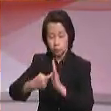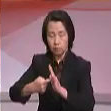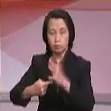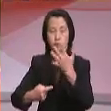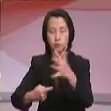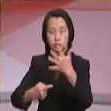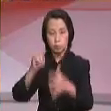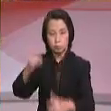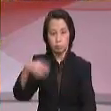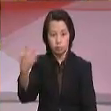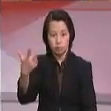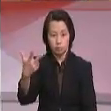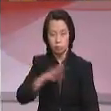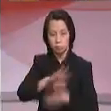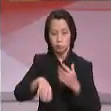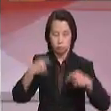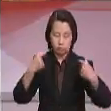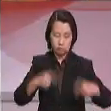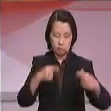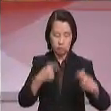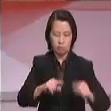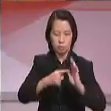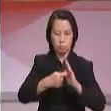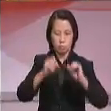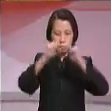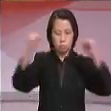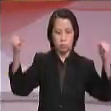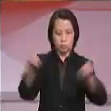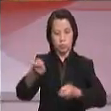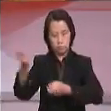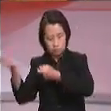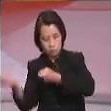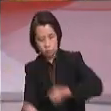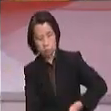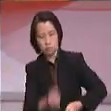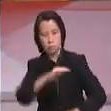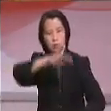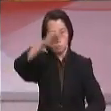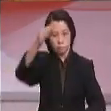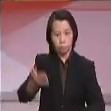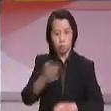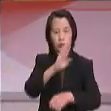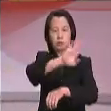pada 15 Mac. Semua perlawanan akan berlangsung di Stadium Hoki Nasional Bukit Jalil.